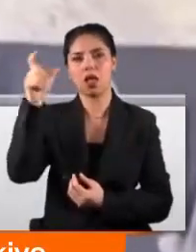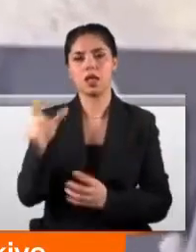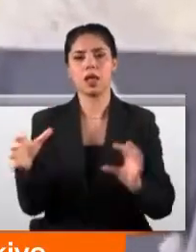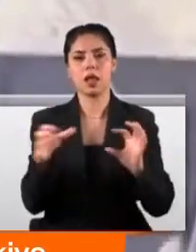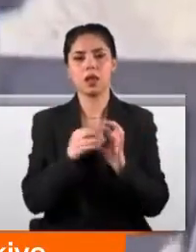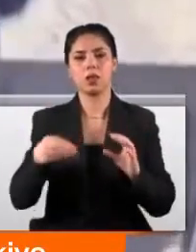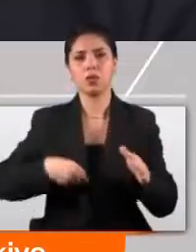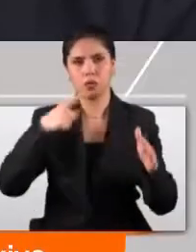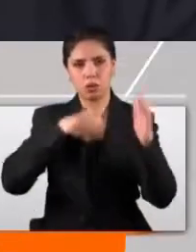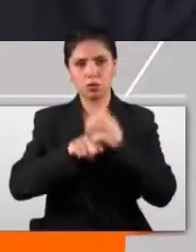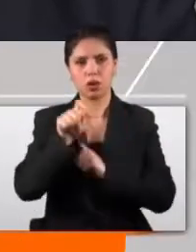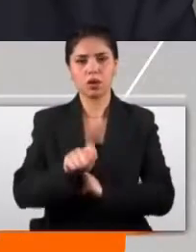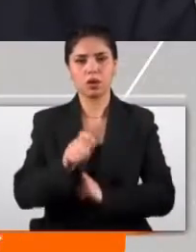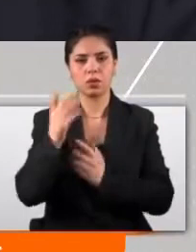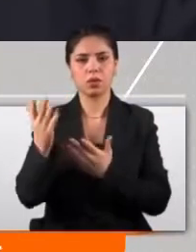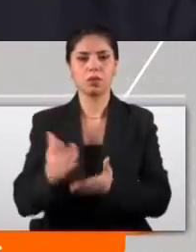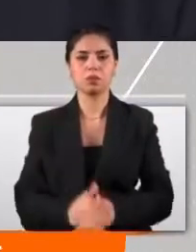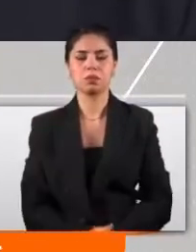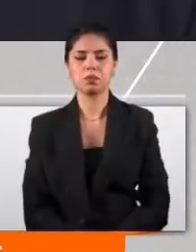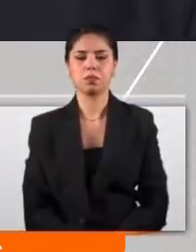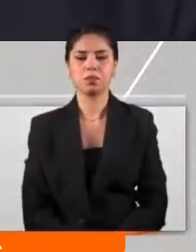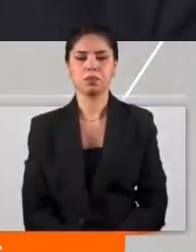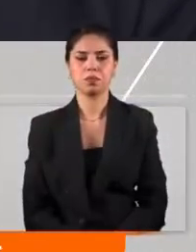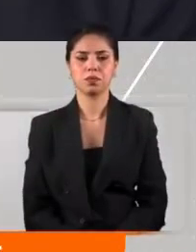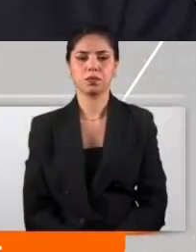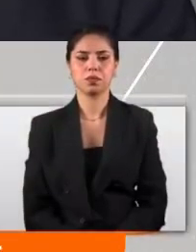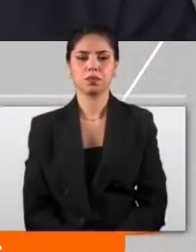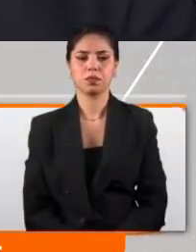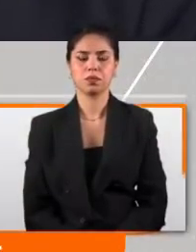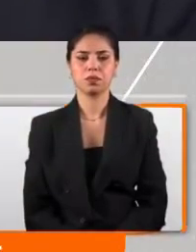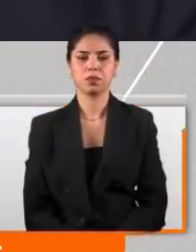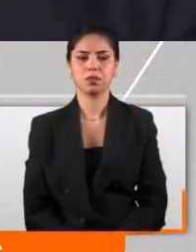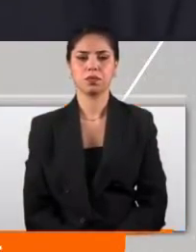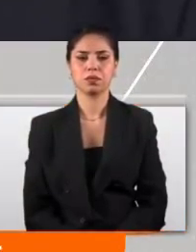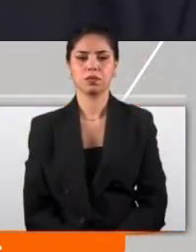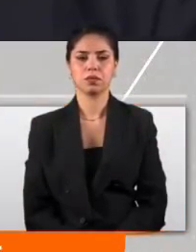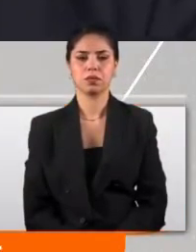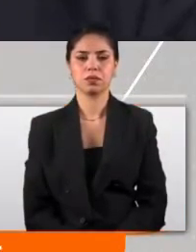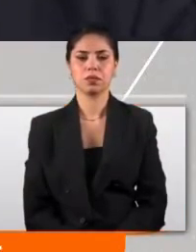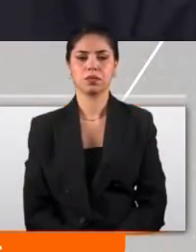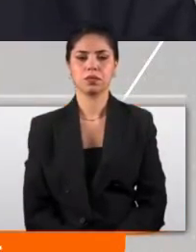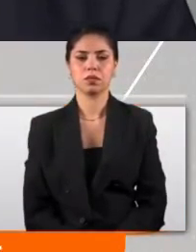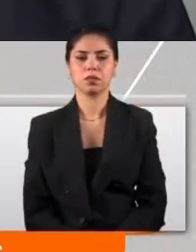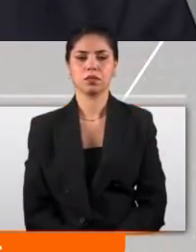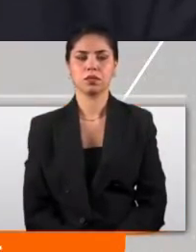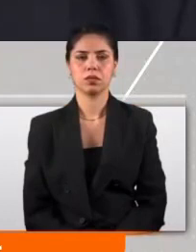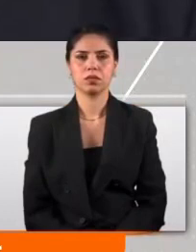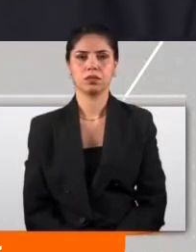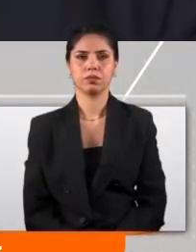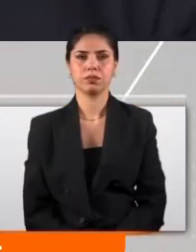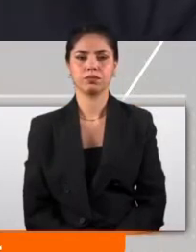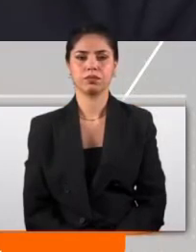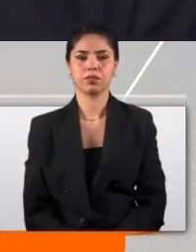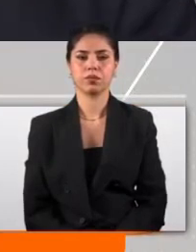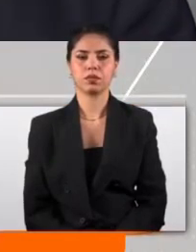suç duyurusunda bulundu. Delilleri karartmak, ihmal göstererek ölüme sebep olmak, yataklık, yardım